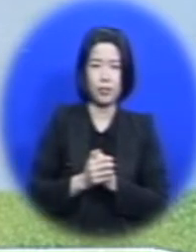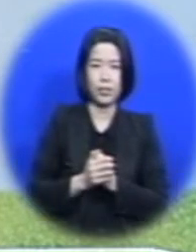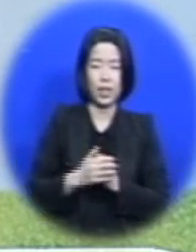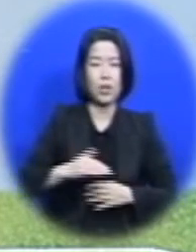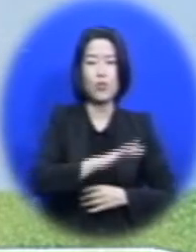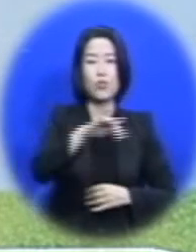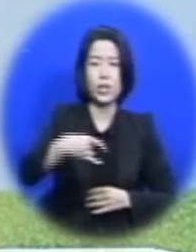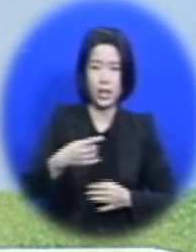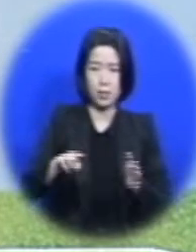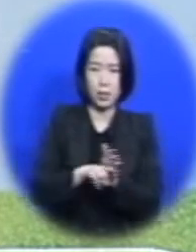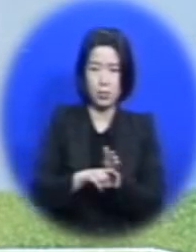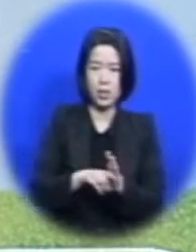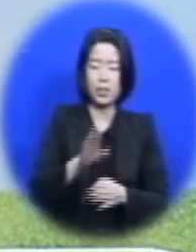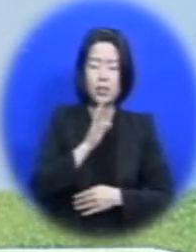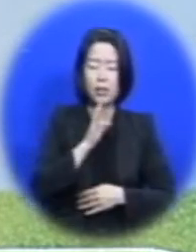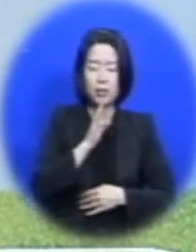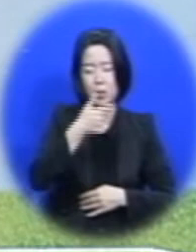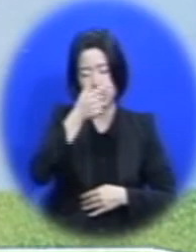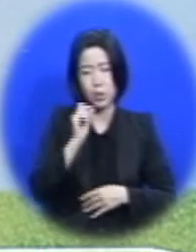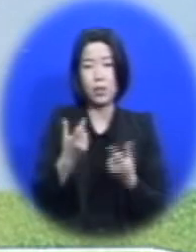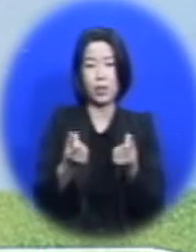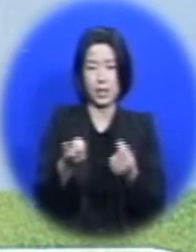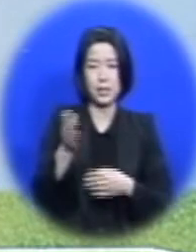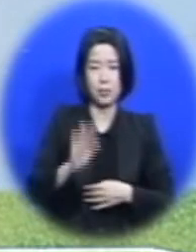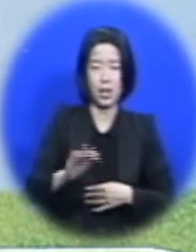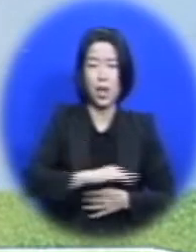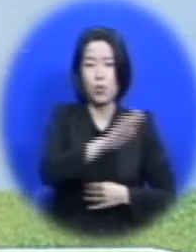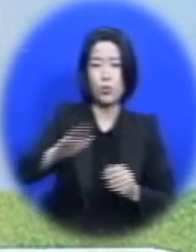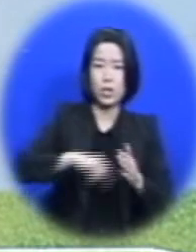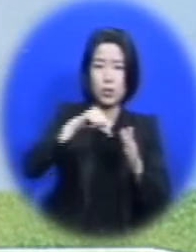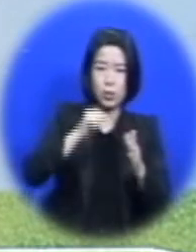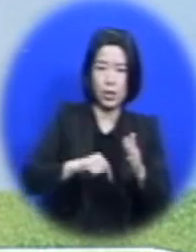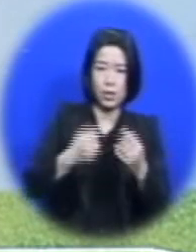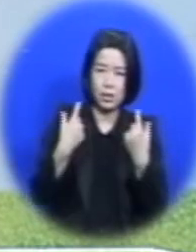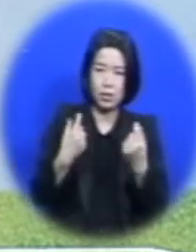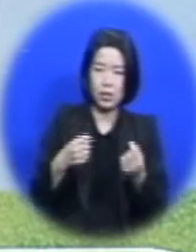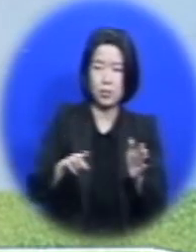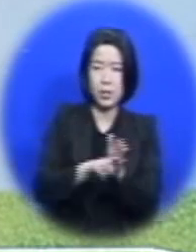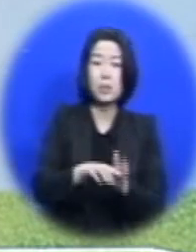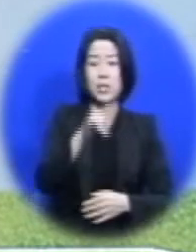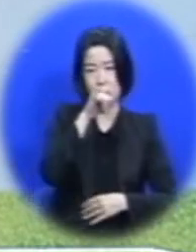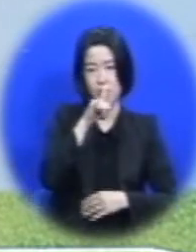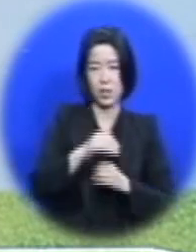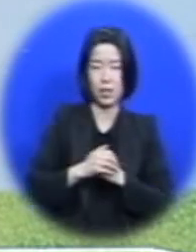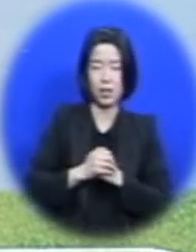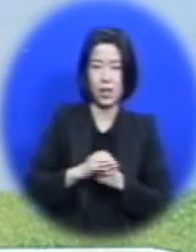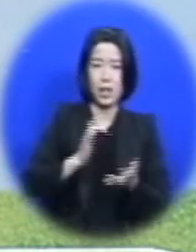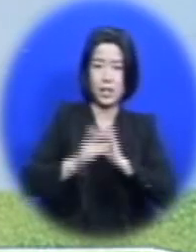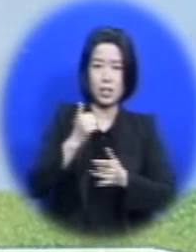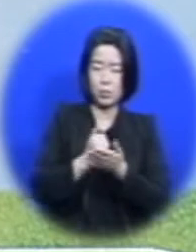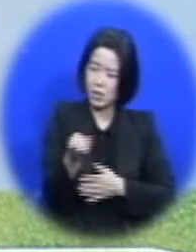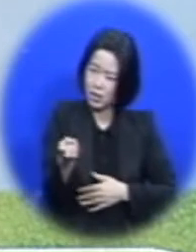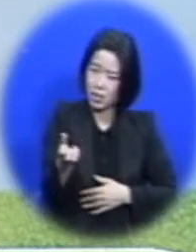우리에게 믿음이 정말 형편없는 것 같지만 우리 속에는 여전히 믿음이 있어요 예수님은